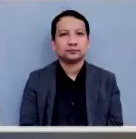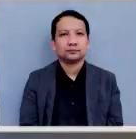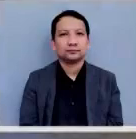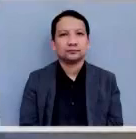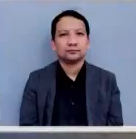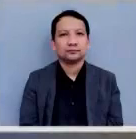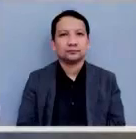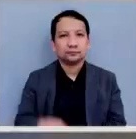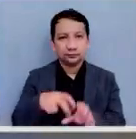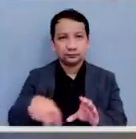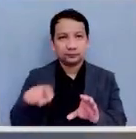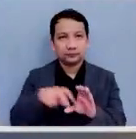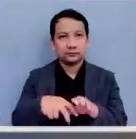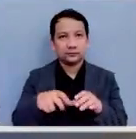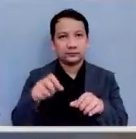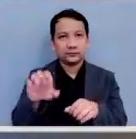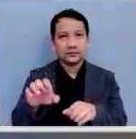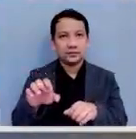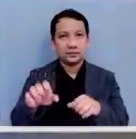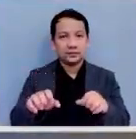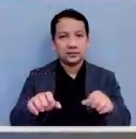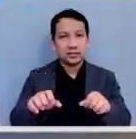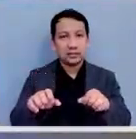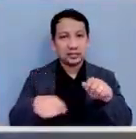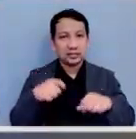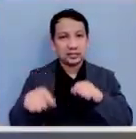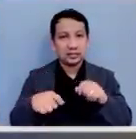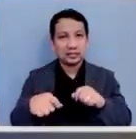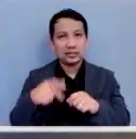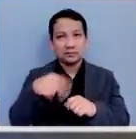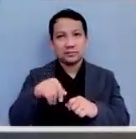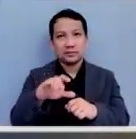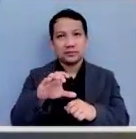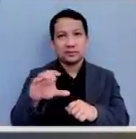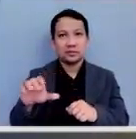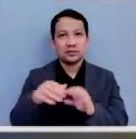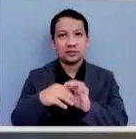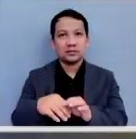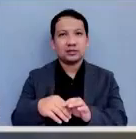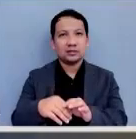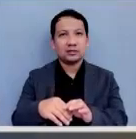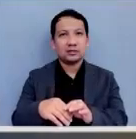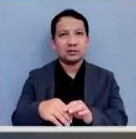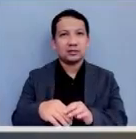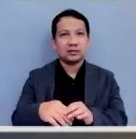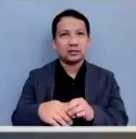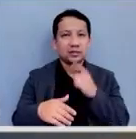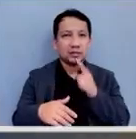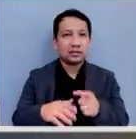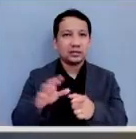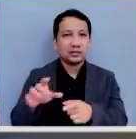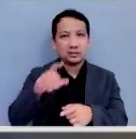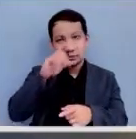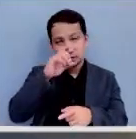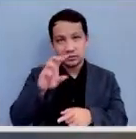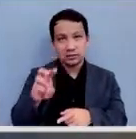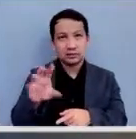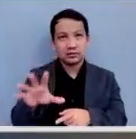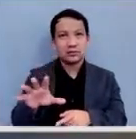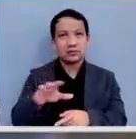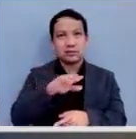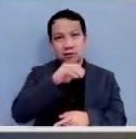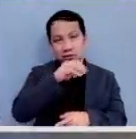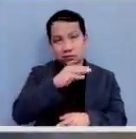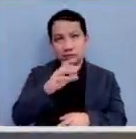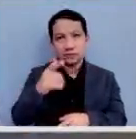Sakay ng kanyang e-bike, dumating sa Philippine International Convention Center o PICC ang 64-year-old na si Lola